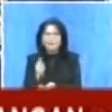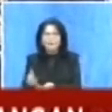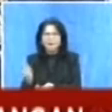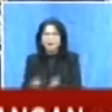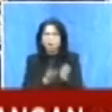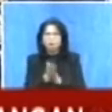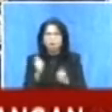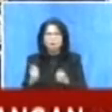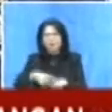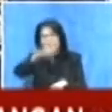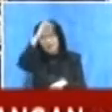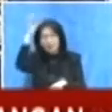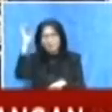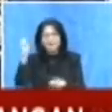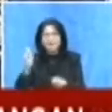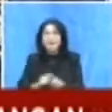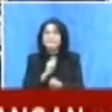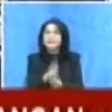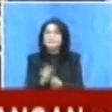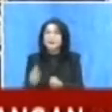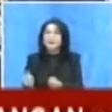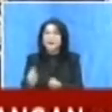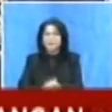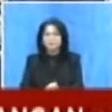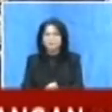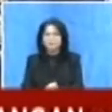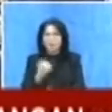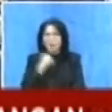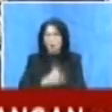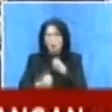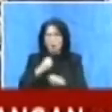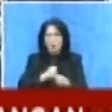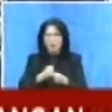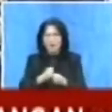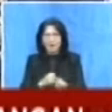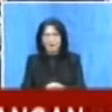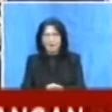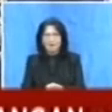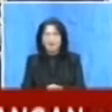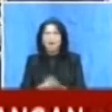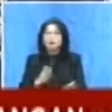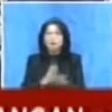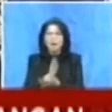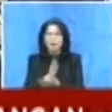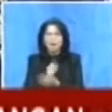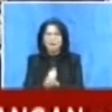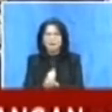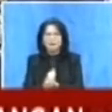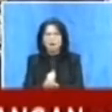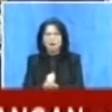serta inovasi pembiayaan. Upaya optimalisasi pendapatan ditempuh melalui penggalian